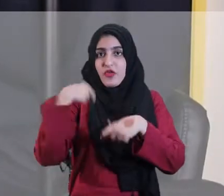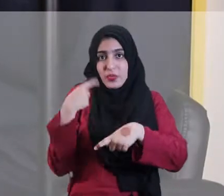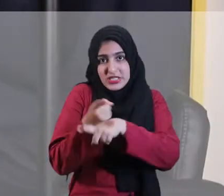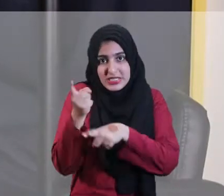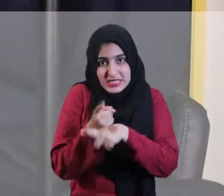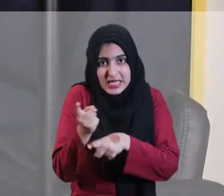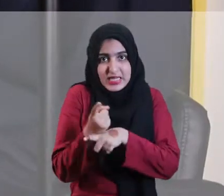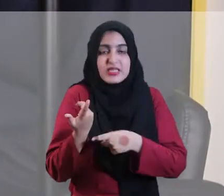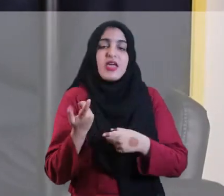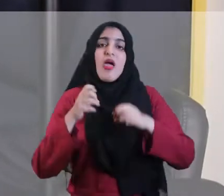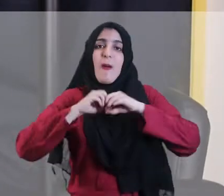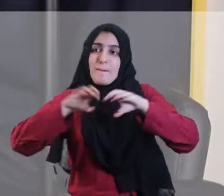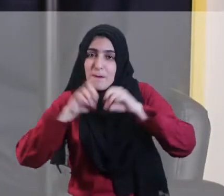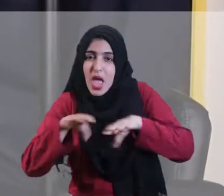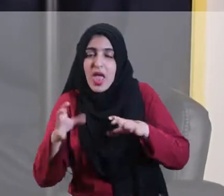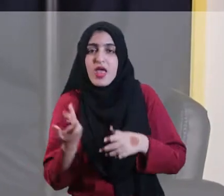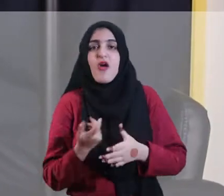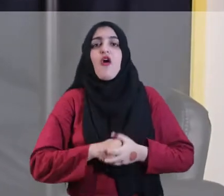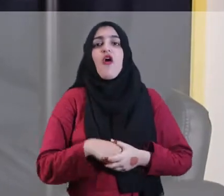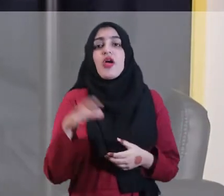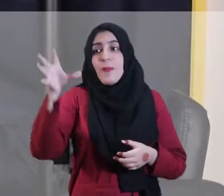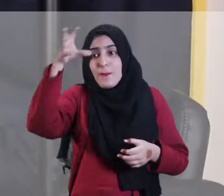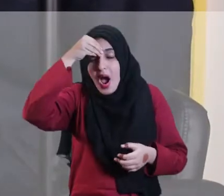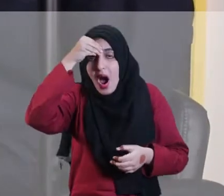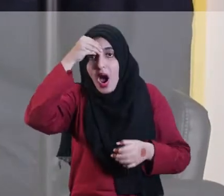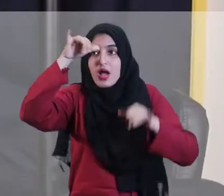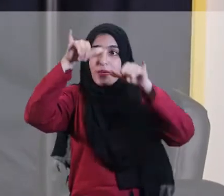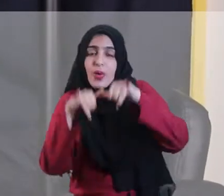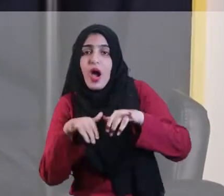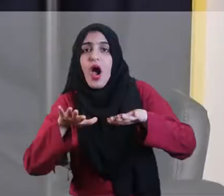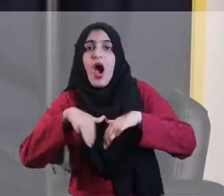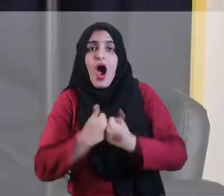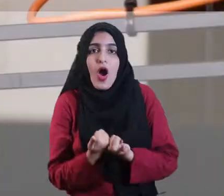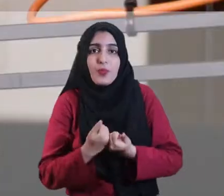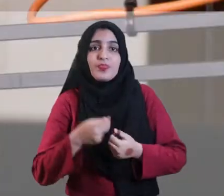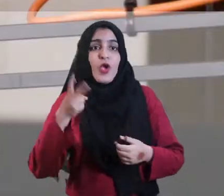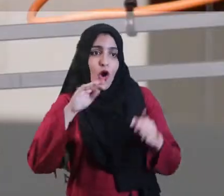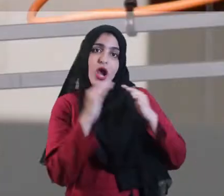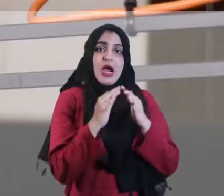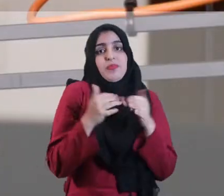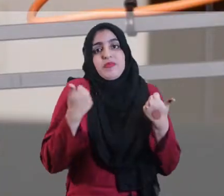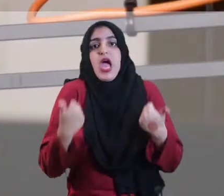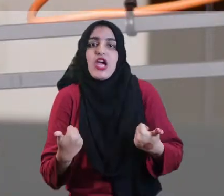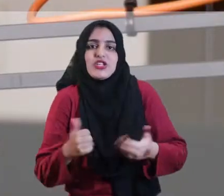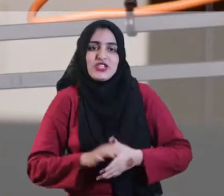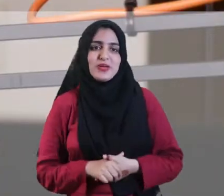मैनेजमेंट बीच में आ रहा था और घर में